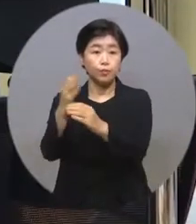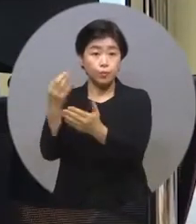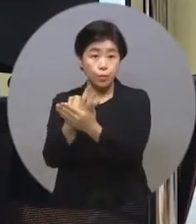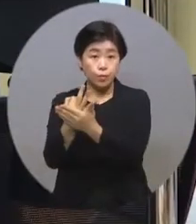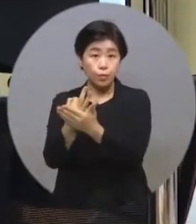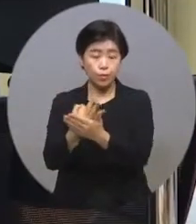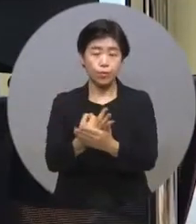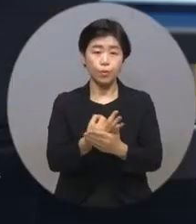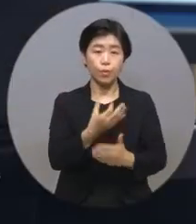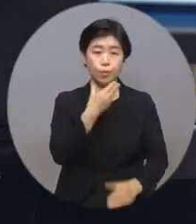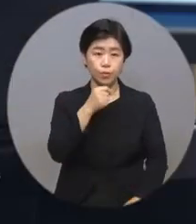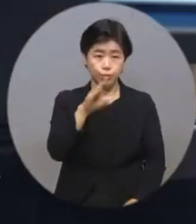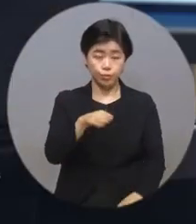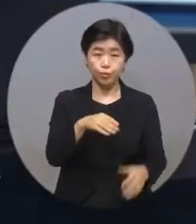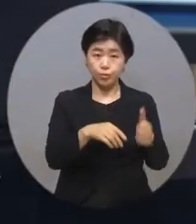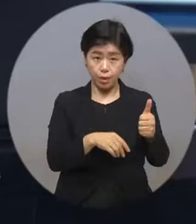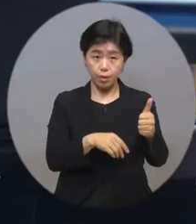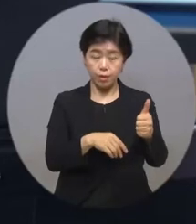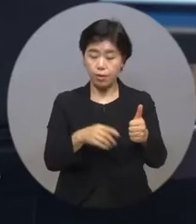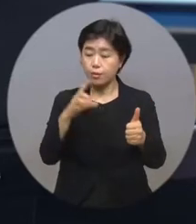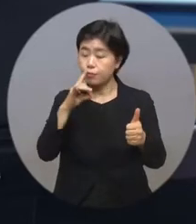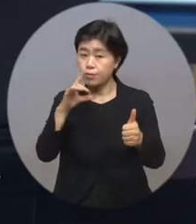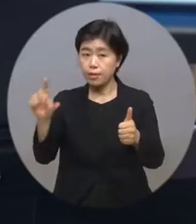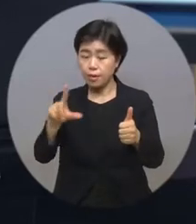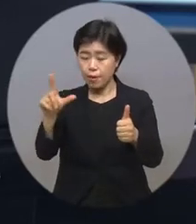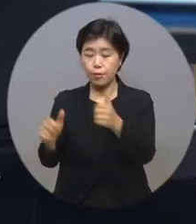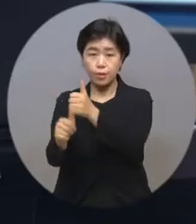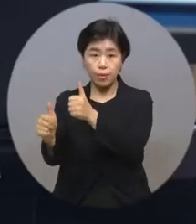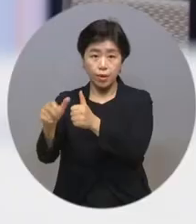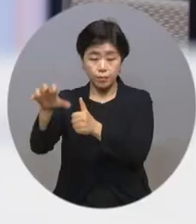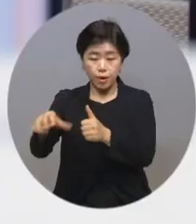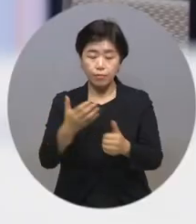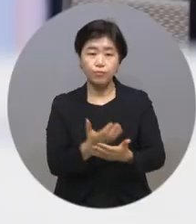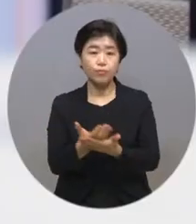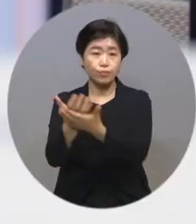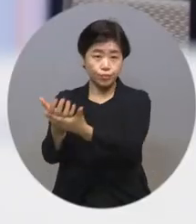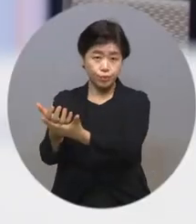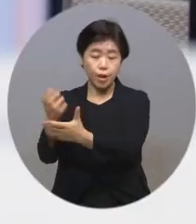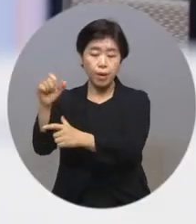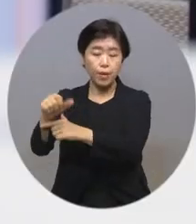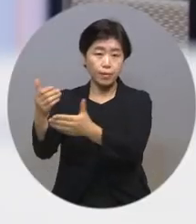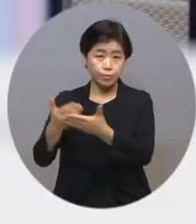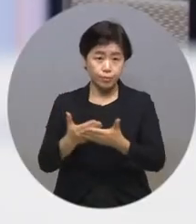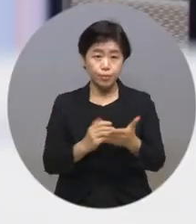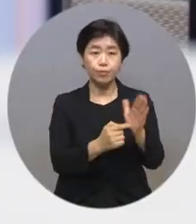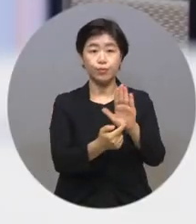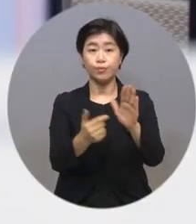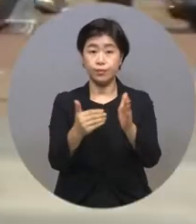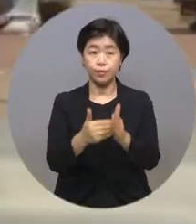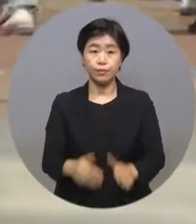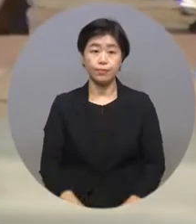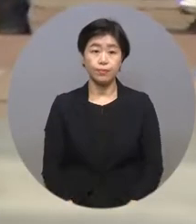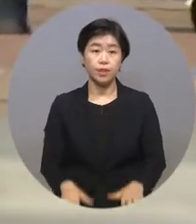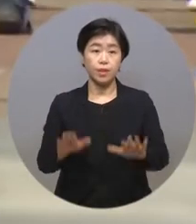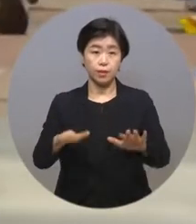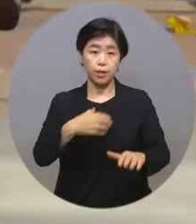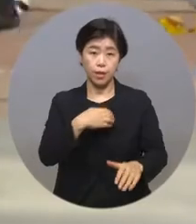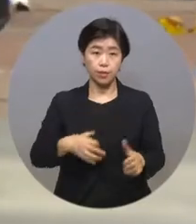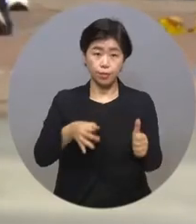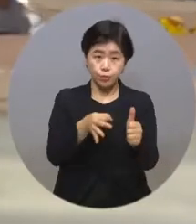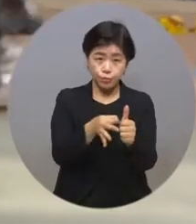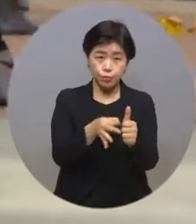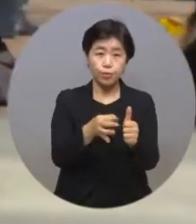중앙 생활 보장 위원회 심의와 의결을 거쳐 고시한 을 국민 가구 소득의 중간 값입니다 현재 기초생활보장제도 를